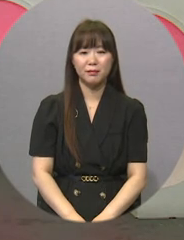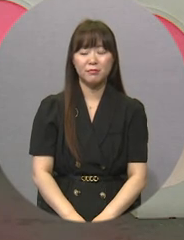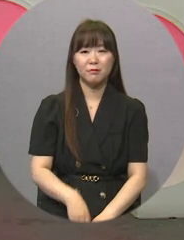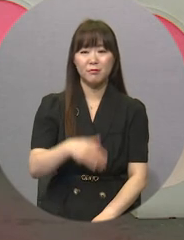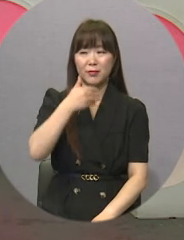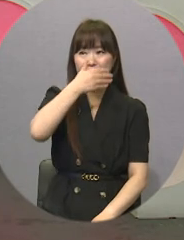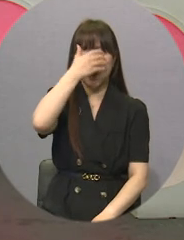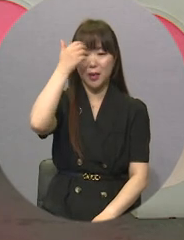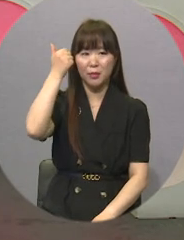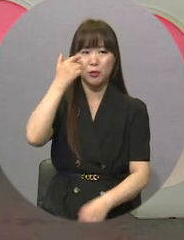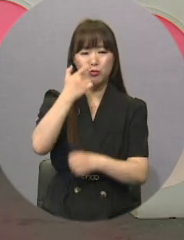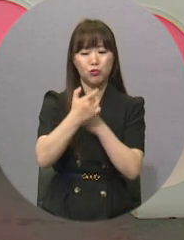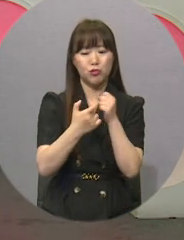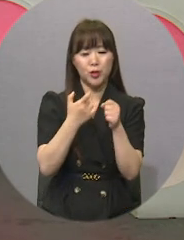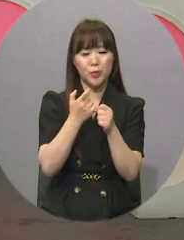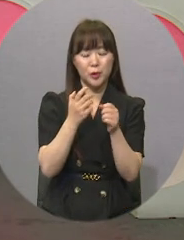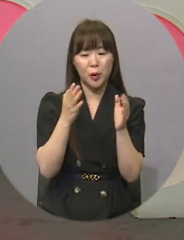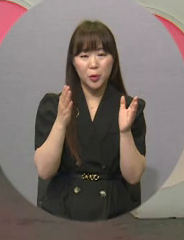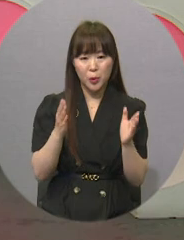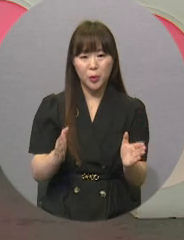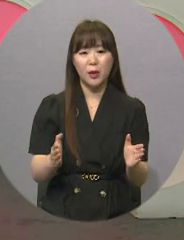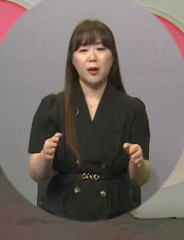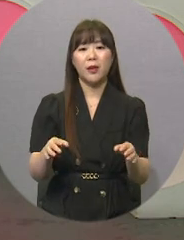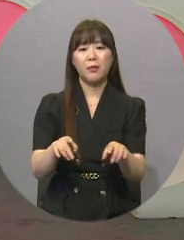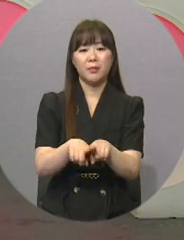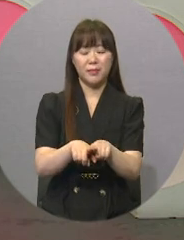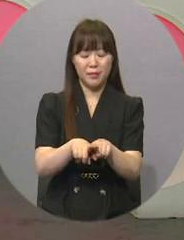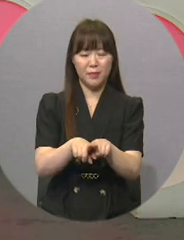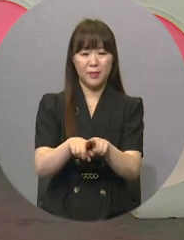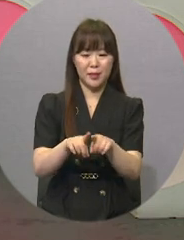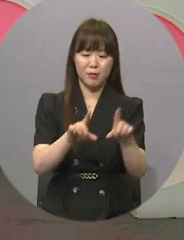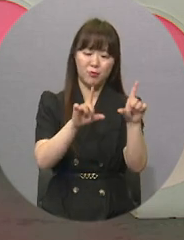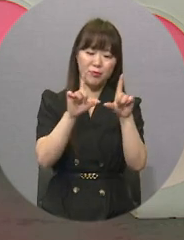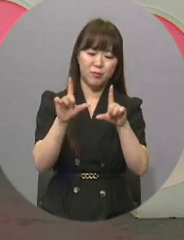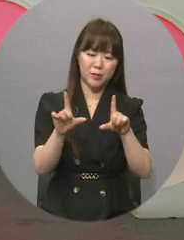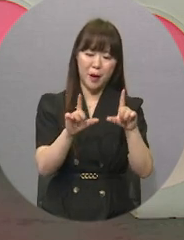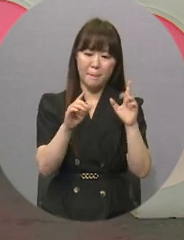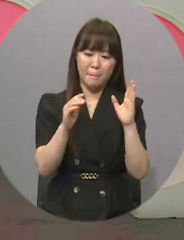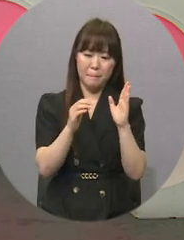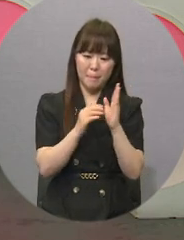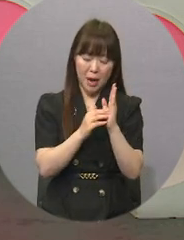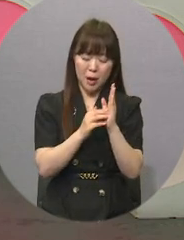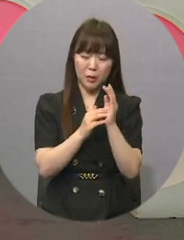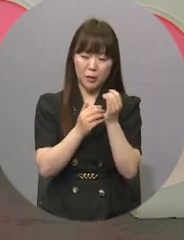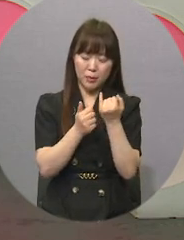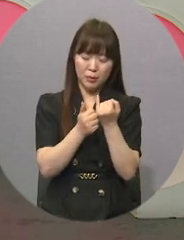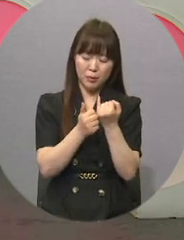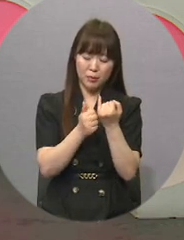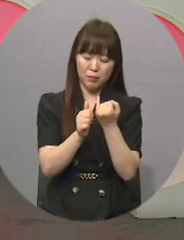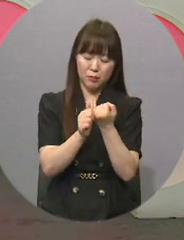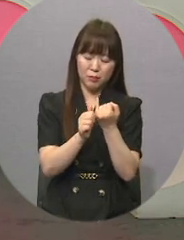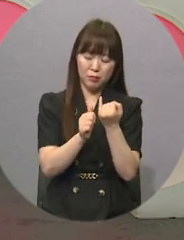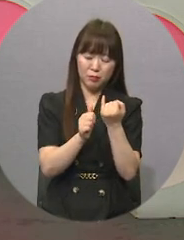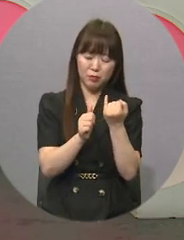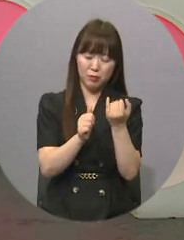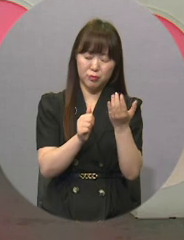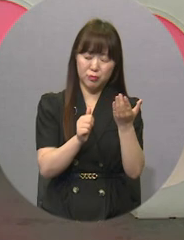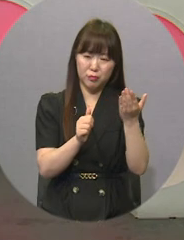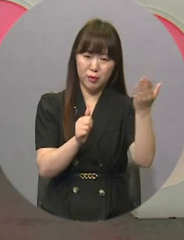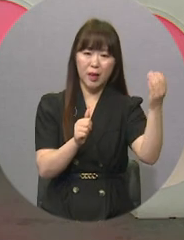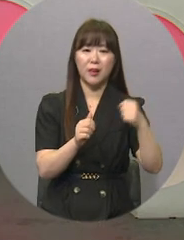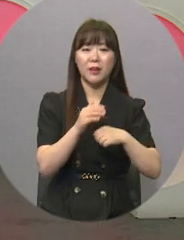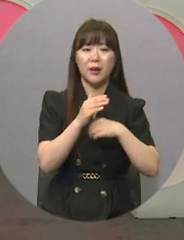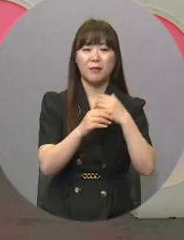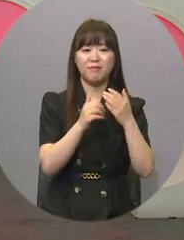그러게요. 할머니를 60년 동안 이렇게 같이 사셨는데 보내셨어요. 그러니까요. 하느님 앞으로 하나님, 네.